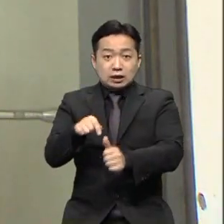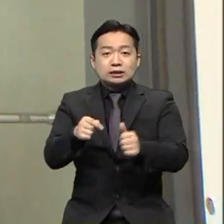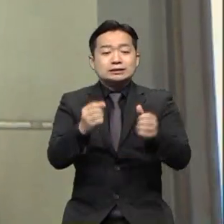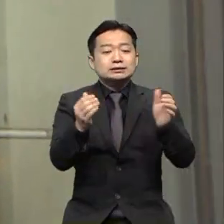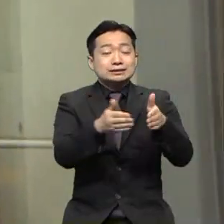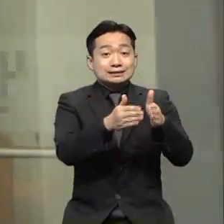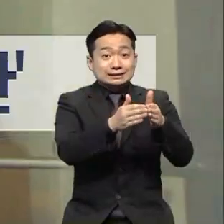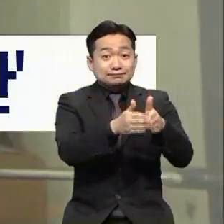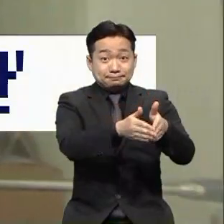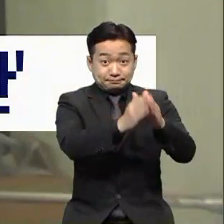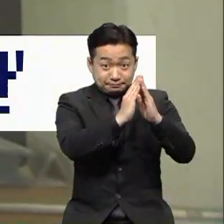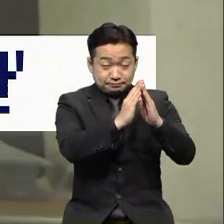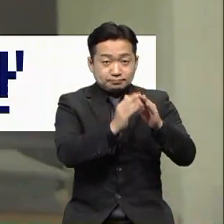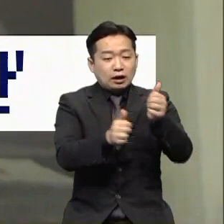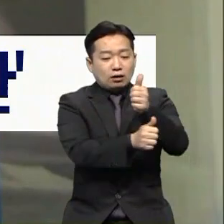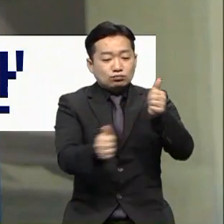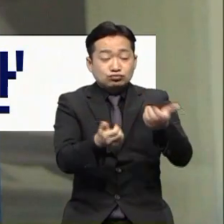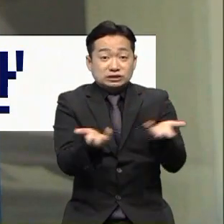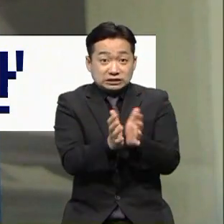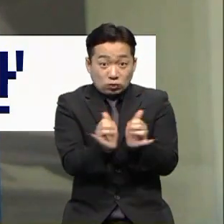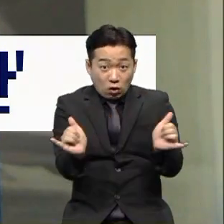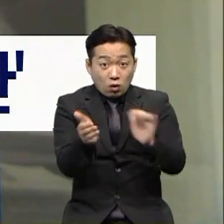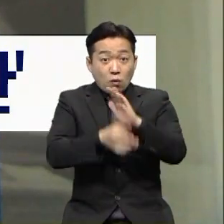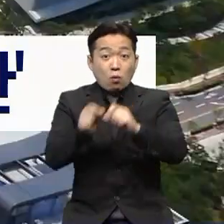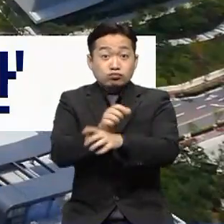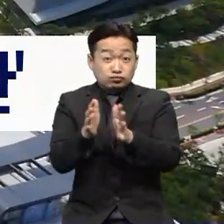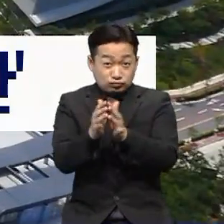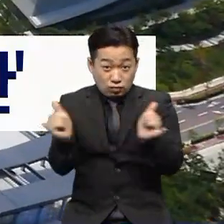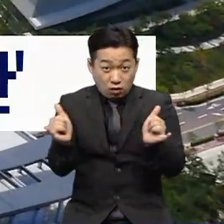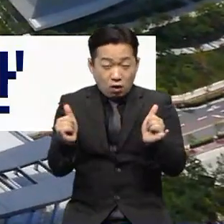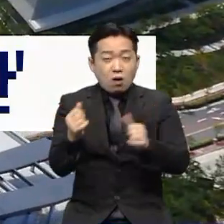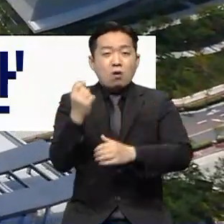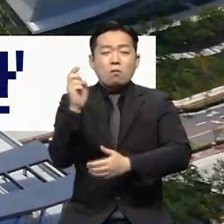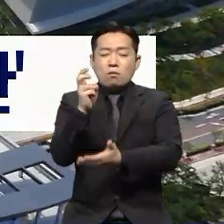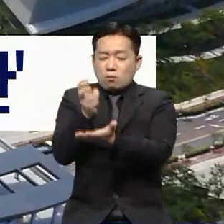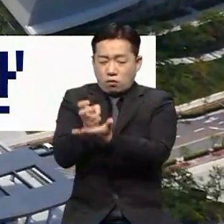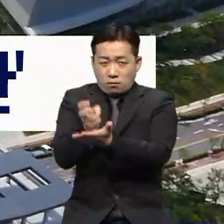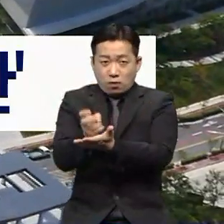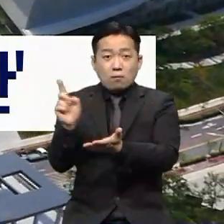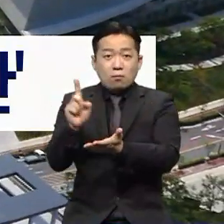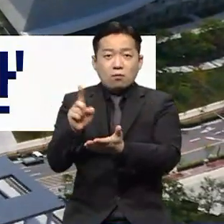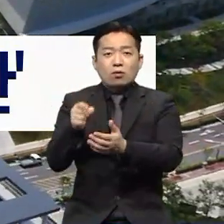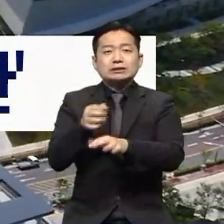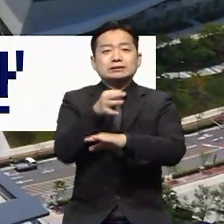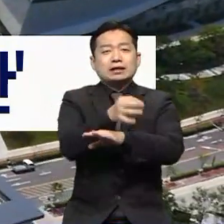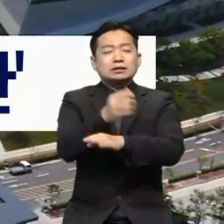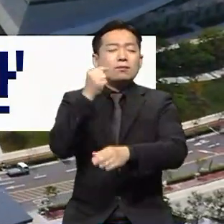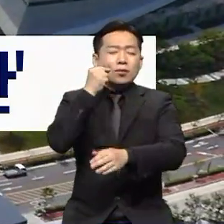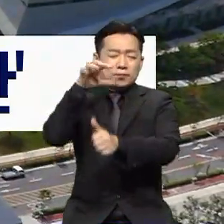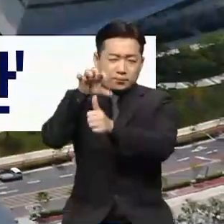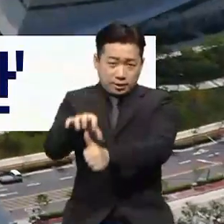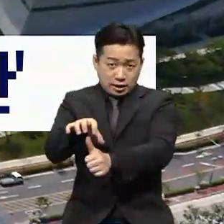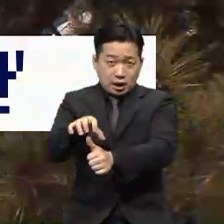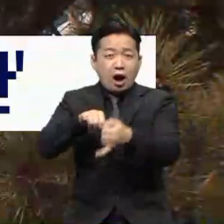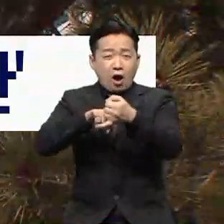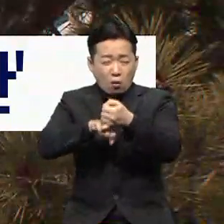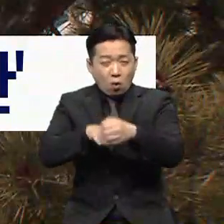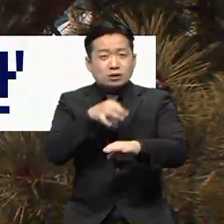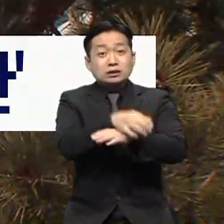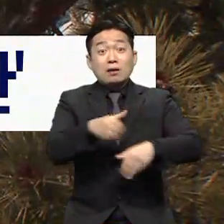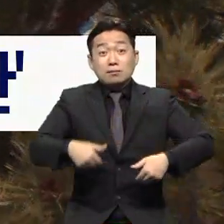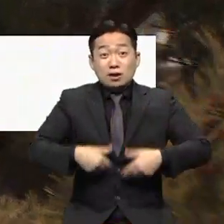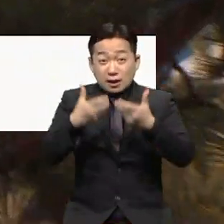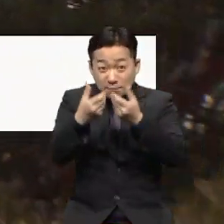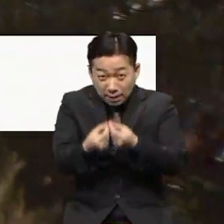주택업무 관련 부처와 기관 직원들에 대해선 원칙적으로 토지 거래를 제한하기로 했습니다. 그래도 꼭 거래가 필요한